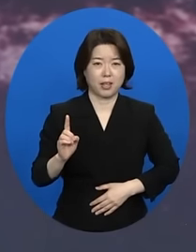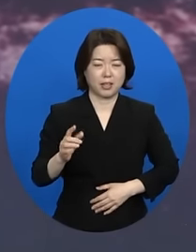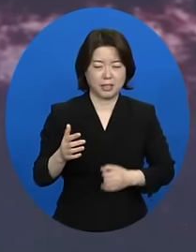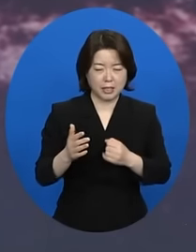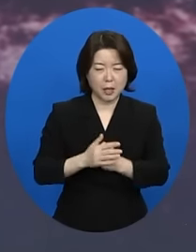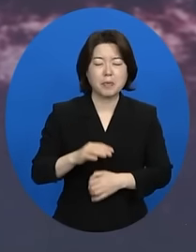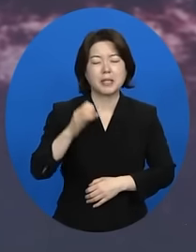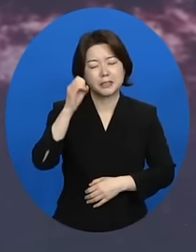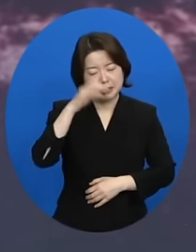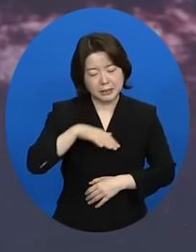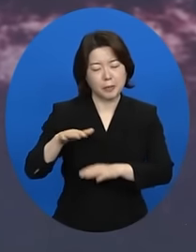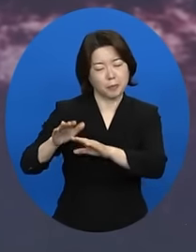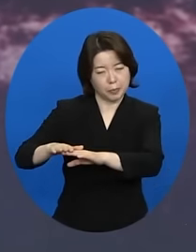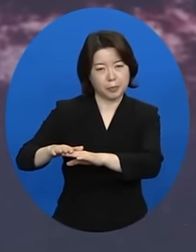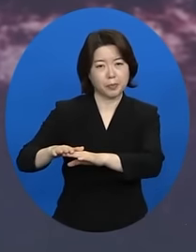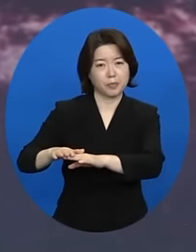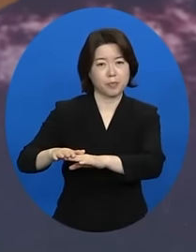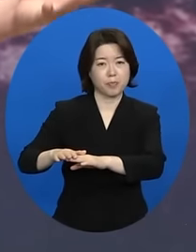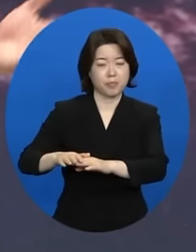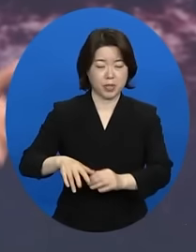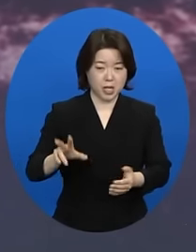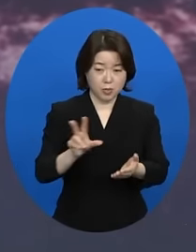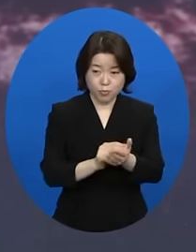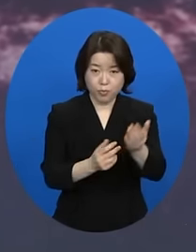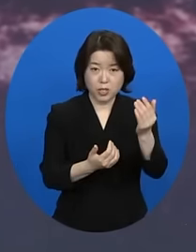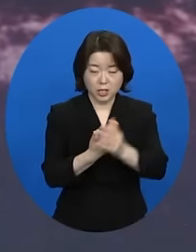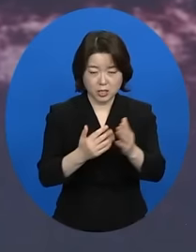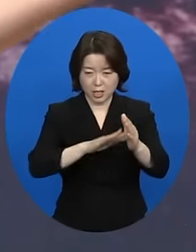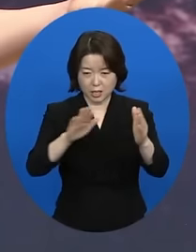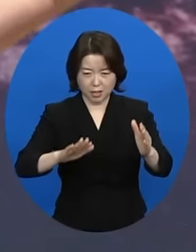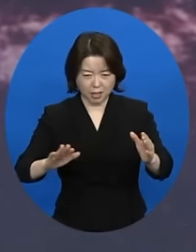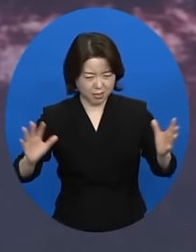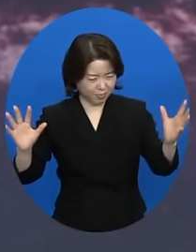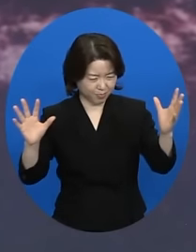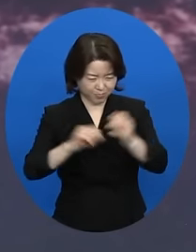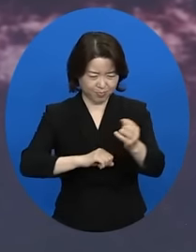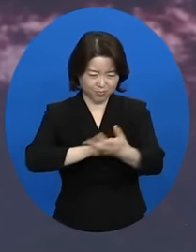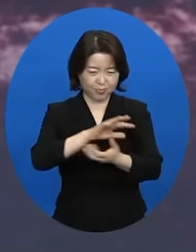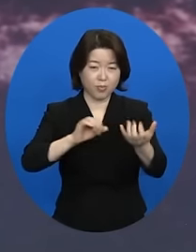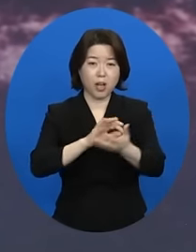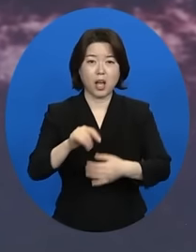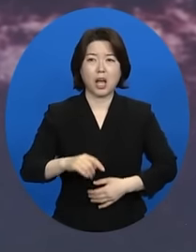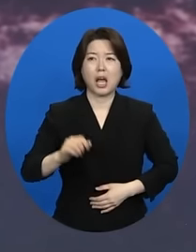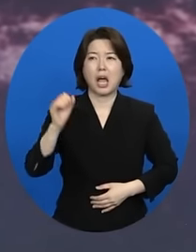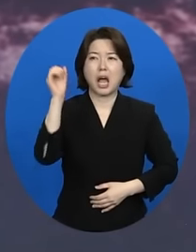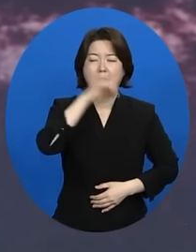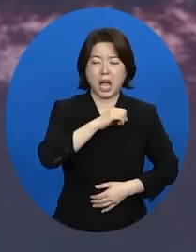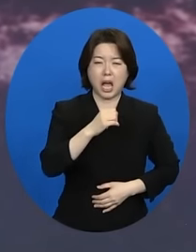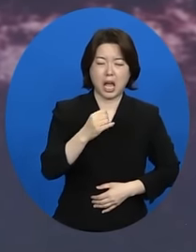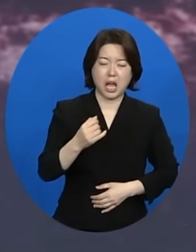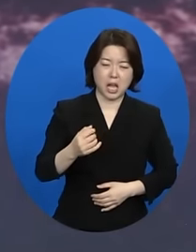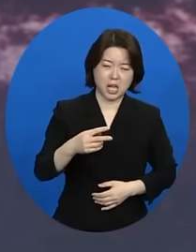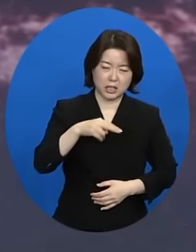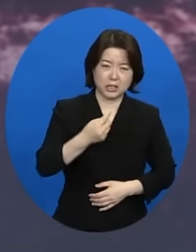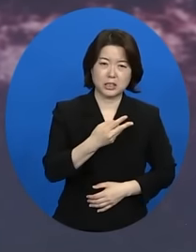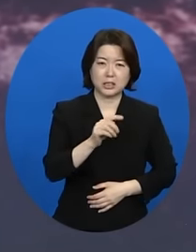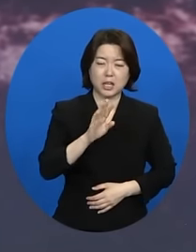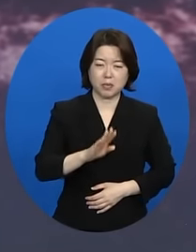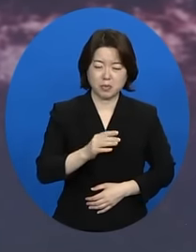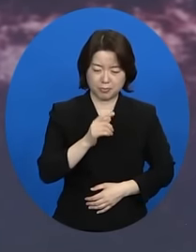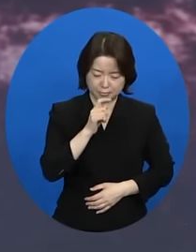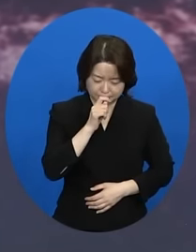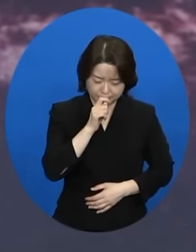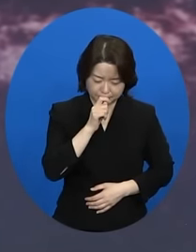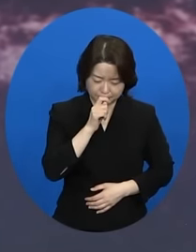그냥 뒀는데 문제가 생기고 가정이 풍파가 닥치니까 아, 드라빔을 그때 내가 묵인하고